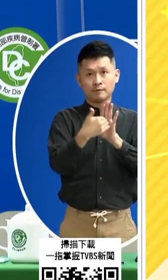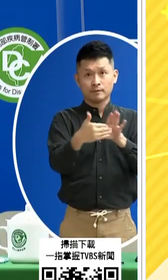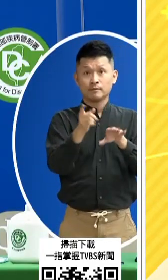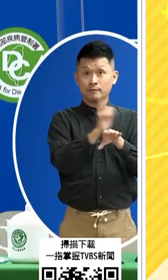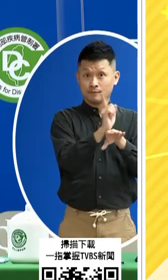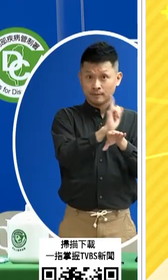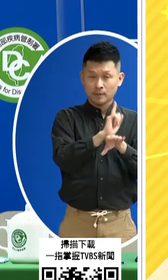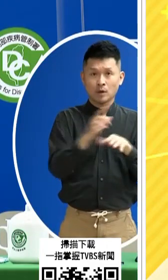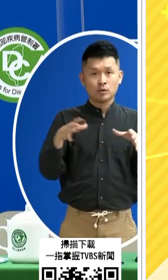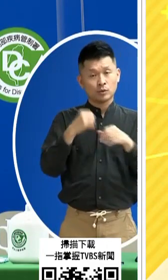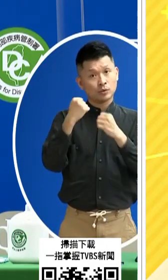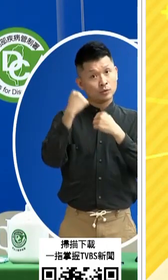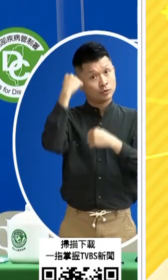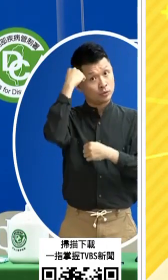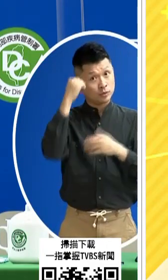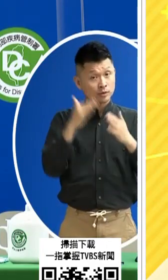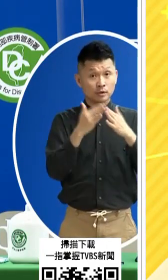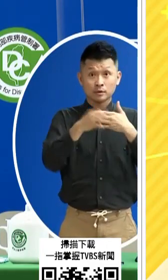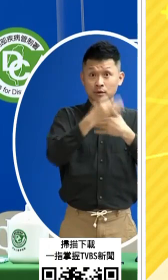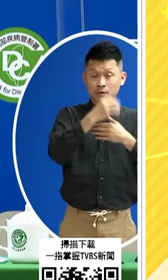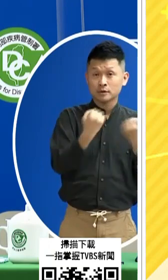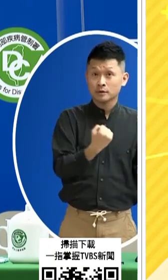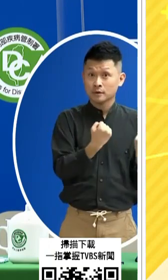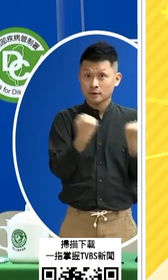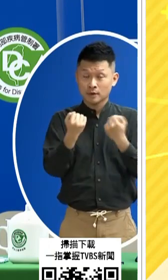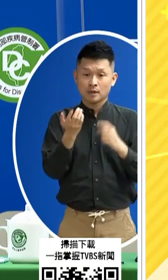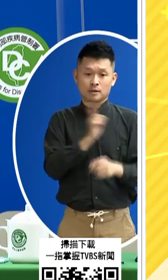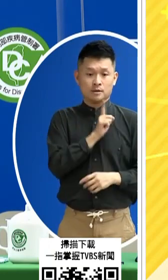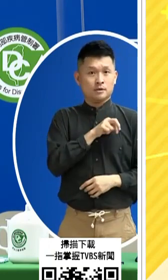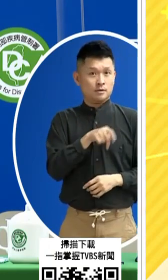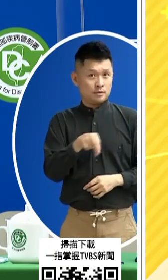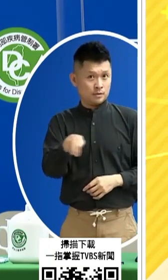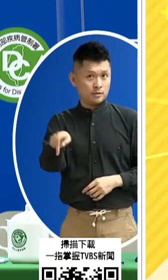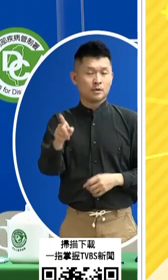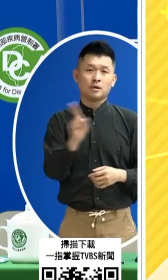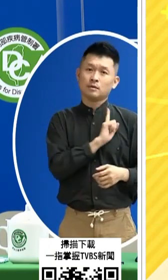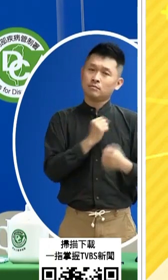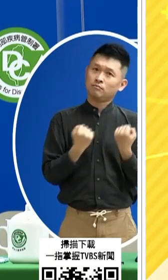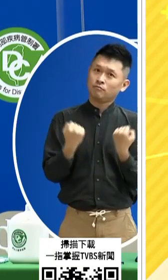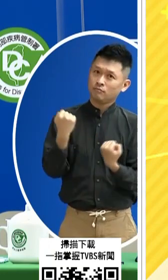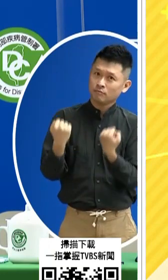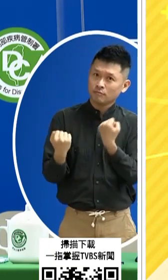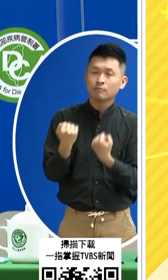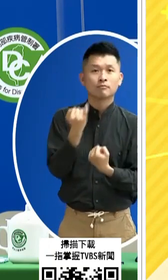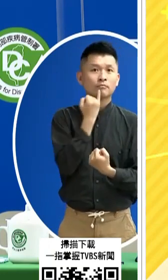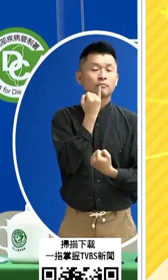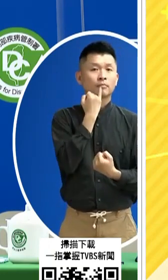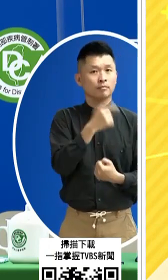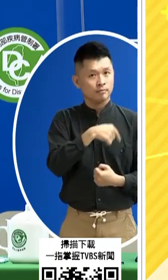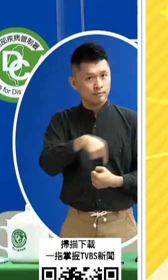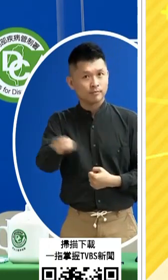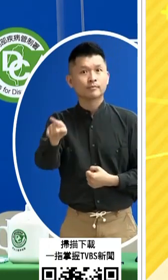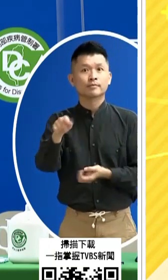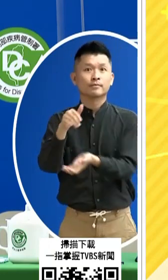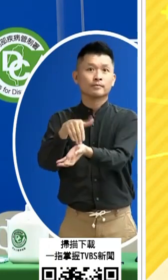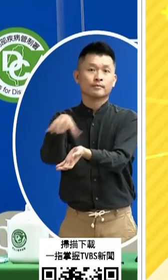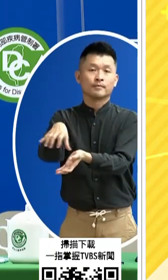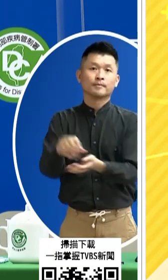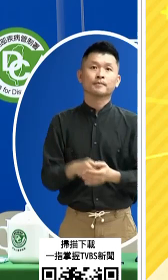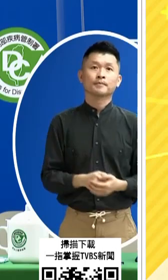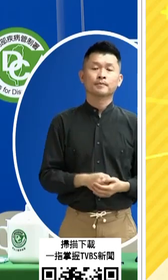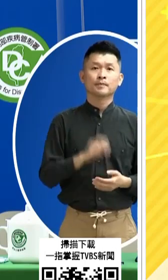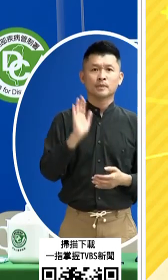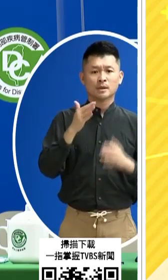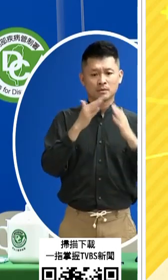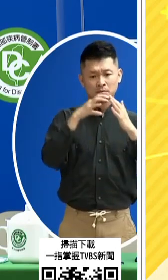女死了，那是有慢性病吗？ 是， 全身没有病啊， 没错， 对不对？ 对， 2岁童他有什么病吗？没有，他只是在那里等候，